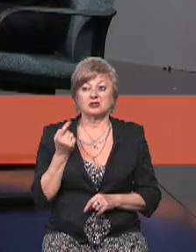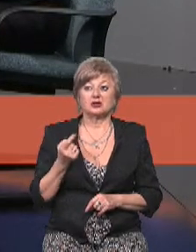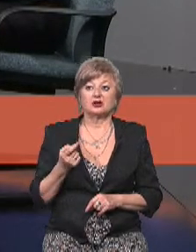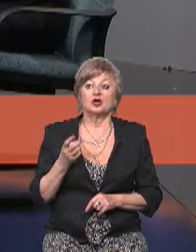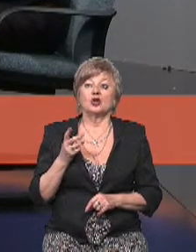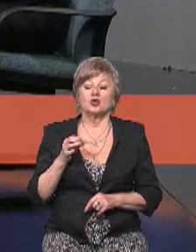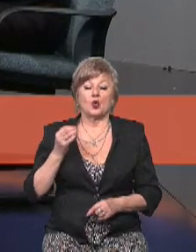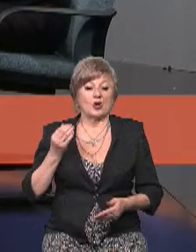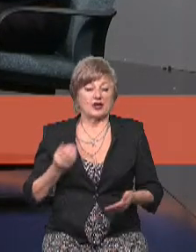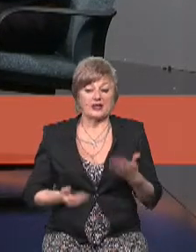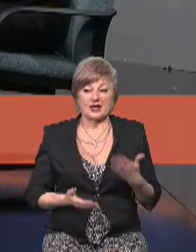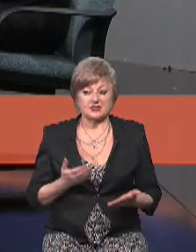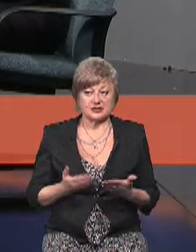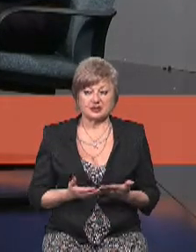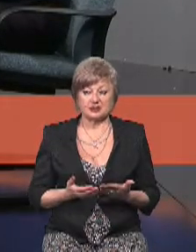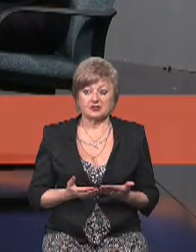Але якщо